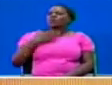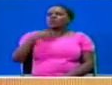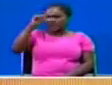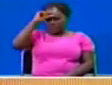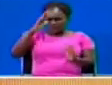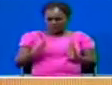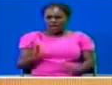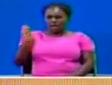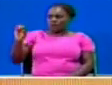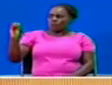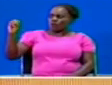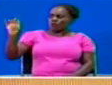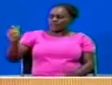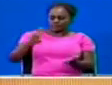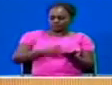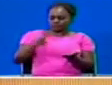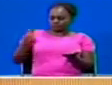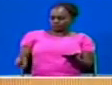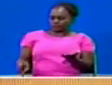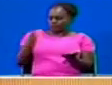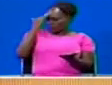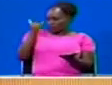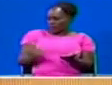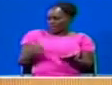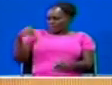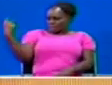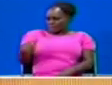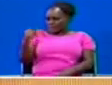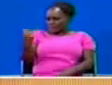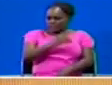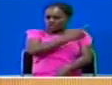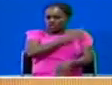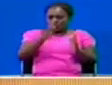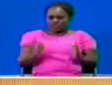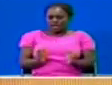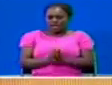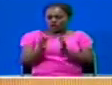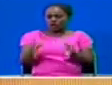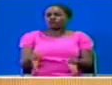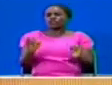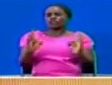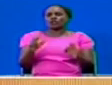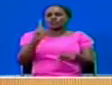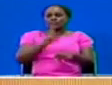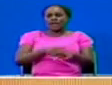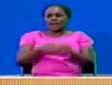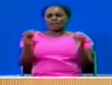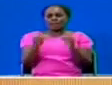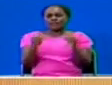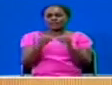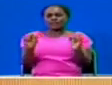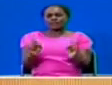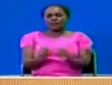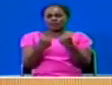kaunti ya Bomet Isaack Ruto kujiuzulu kwa tuhuma za kuwashambulia madaktari na maafisa wa muungano huo wakati wa mkutano ulioandaliwa